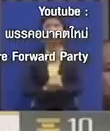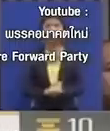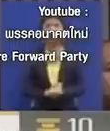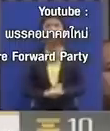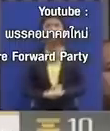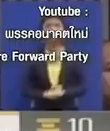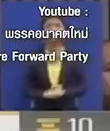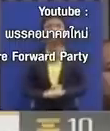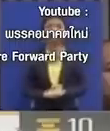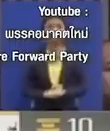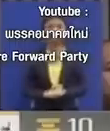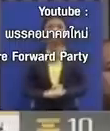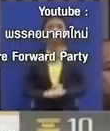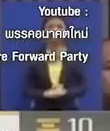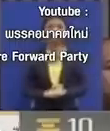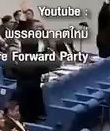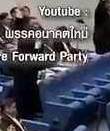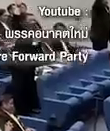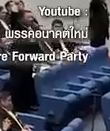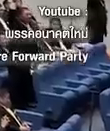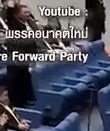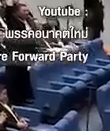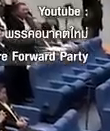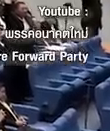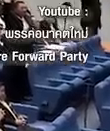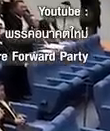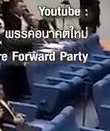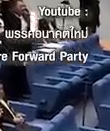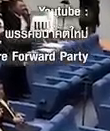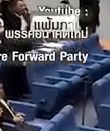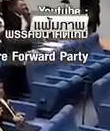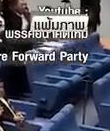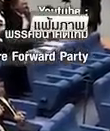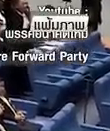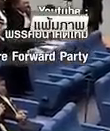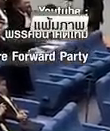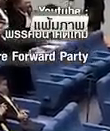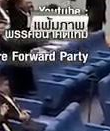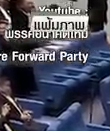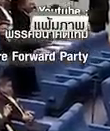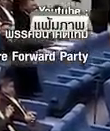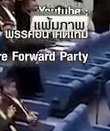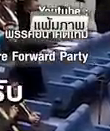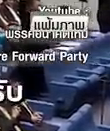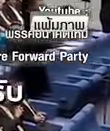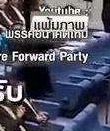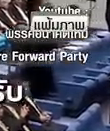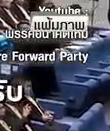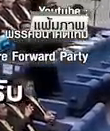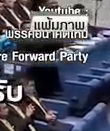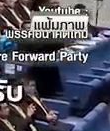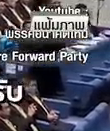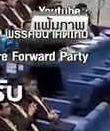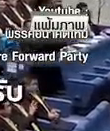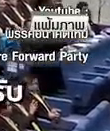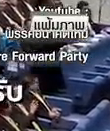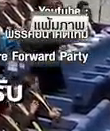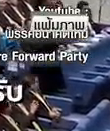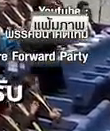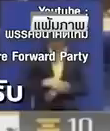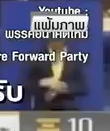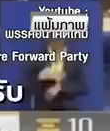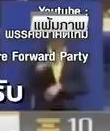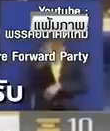บัติหน้าที่ส.ส.แล้วแต่ว่าคนเป็นนายกเนี่ยไม่เป็นส.ส.ก็ได้ ใช่ พิธาก็เหมือนกันพิธาก็เห